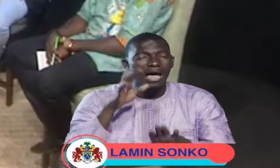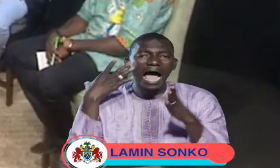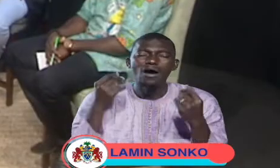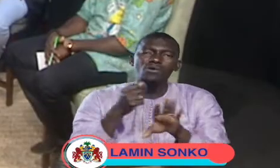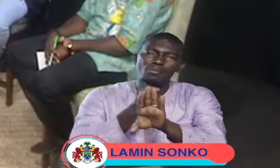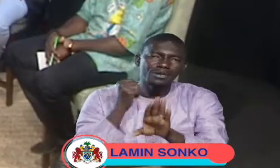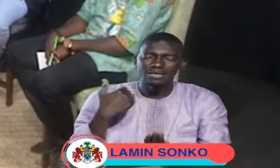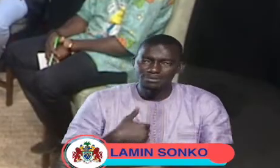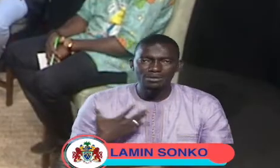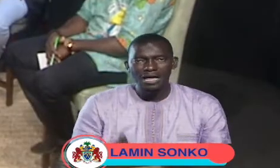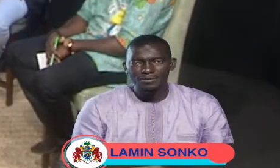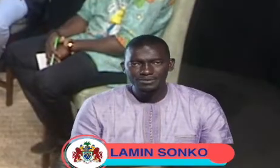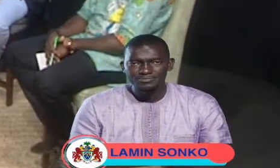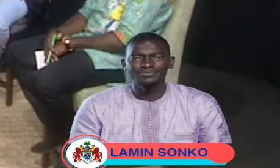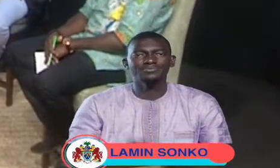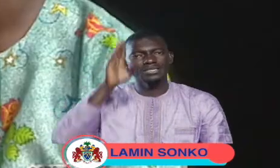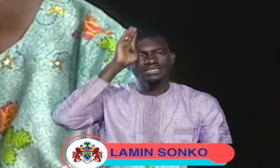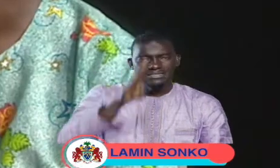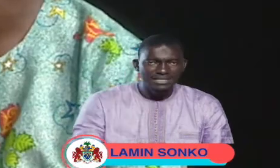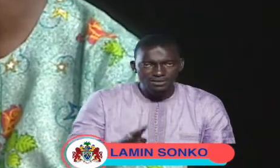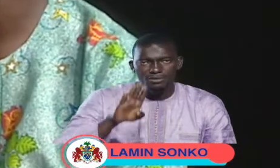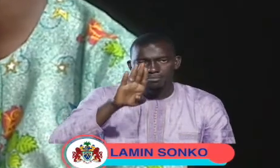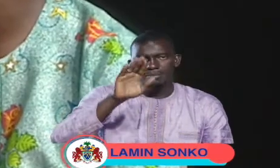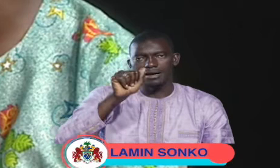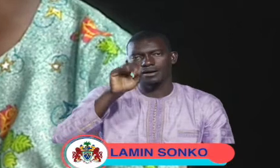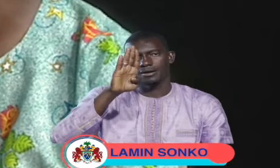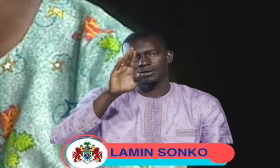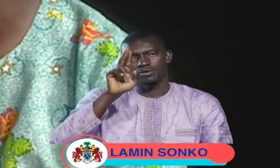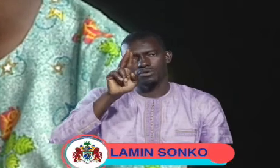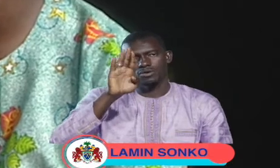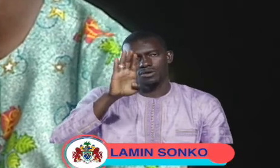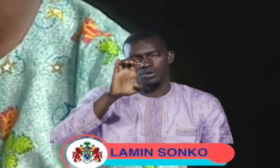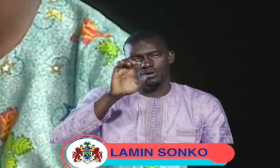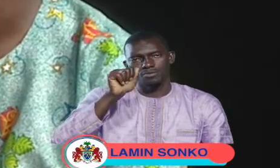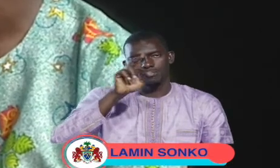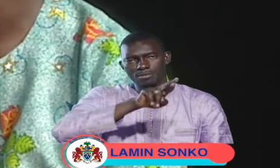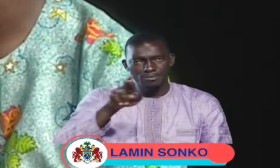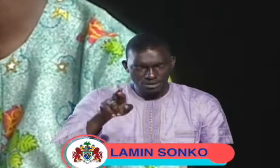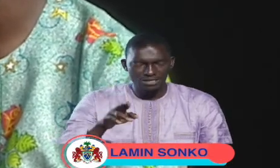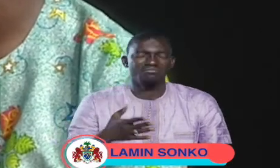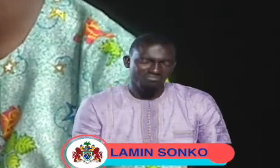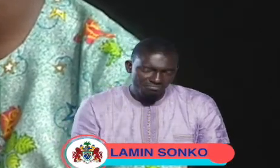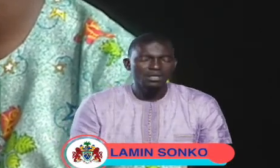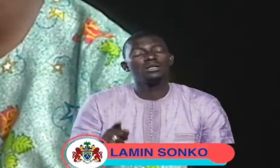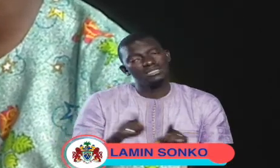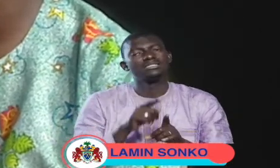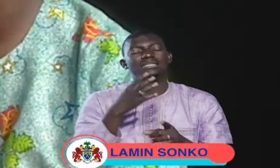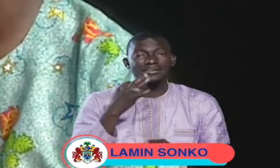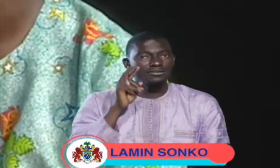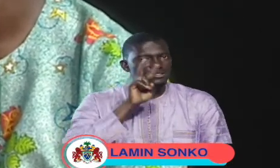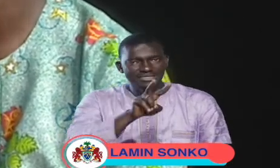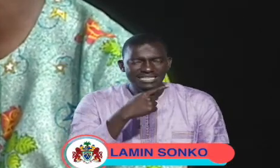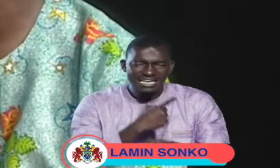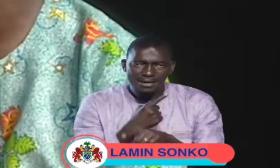nyaami jere jef Babacar sallaj tabe amna solo lol ni bo de sete gambia